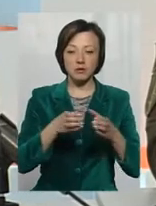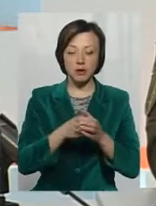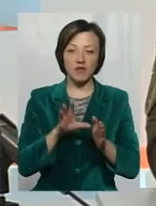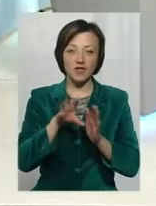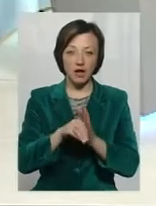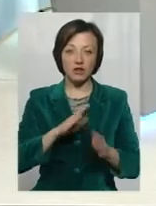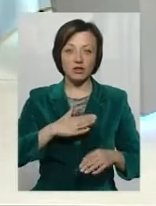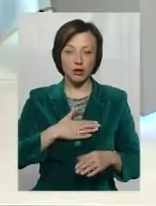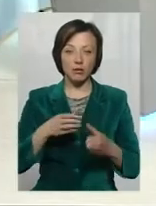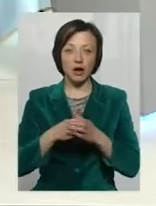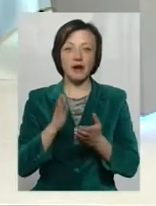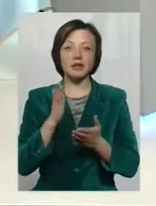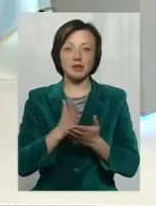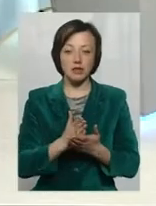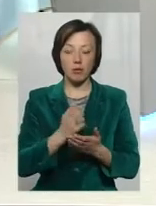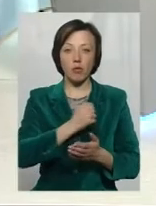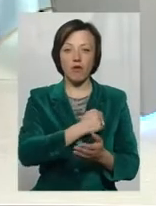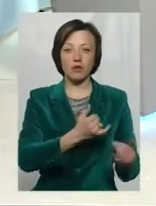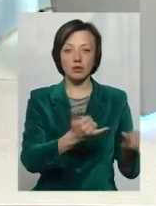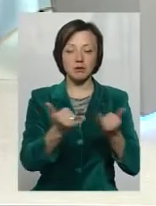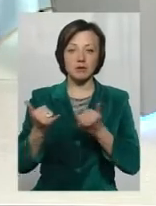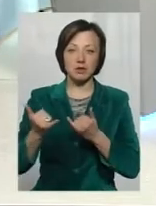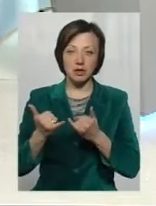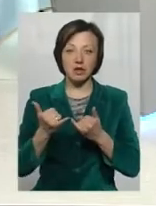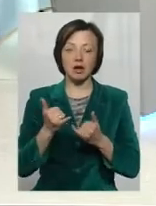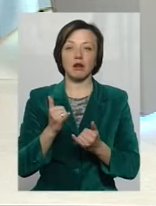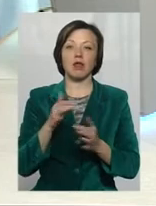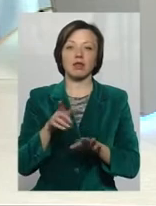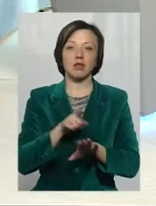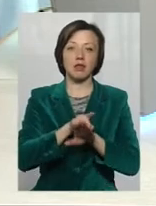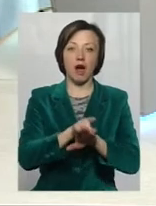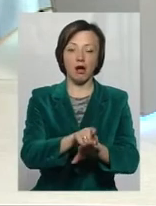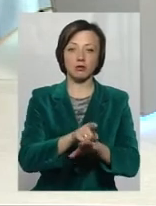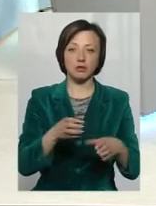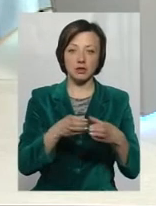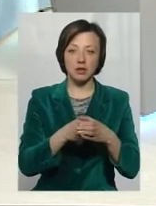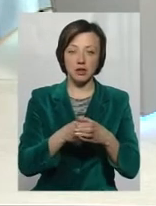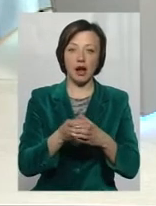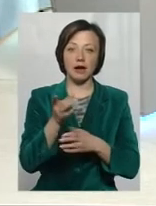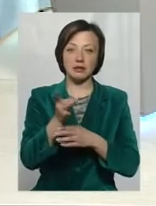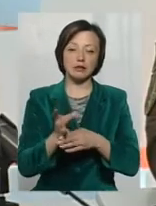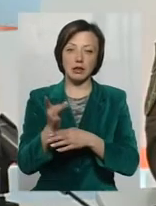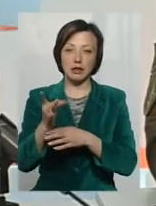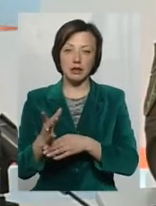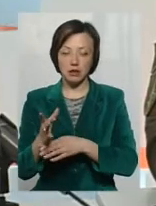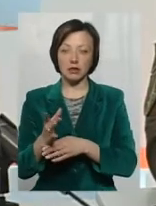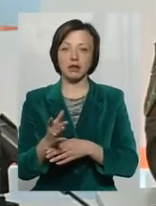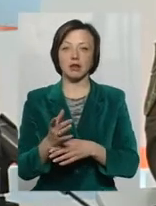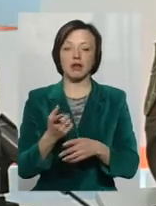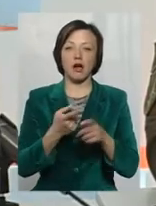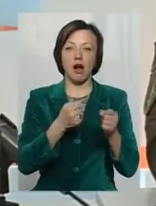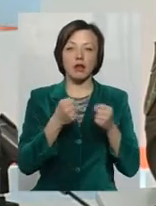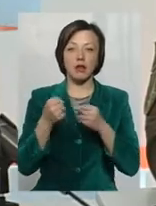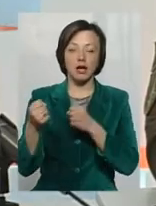бригади є підрозділи бойового забезпечення. Це танковий батальйон, зенітний артилерійський дивізіон, артилерійський